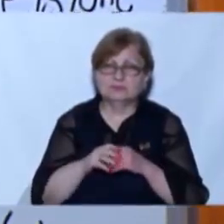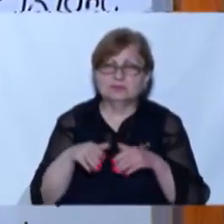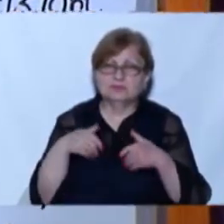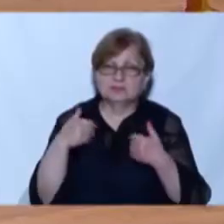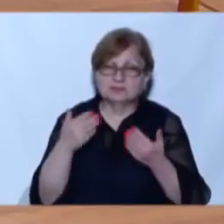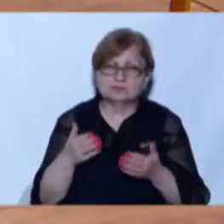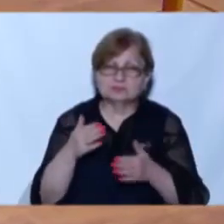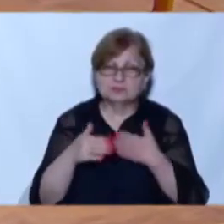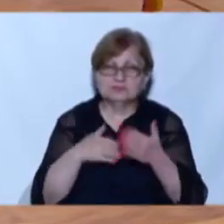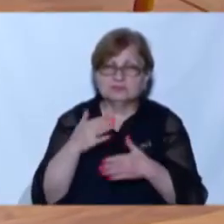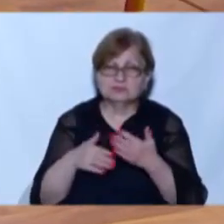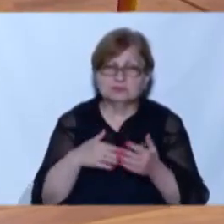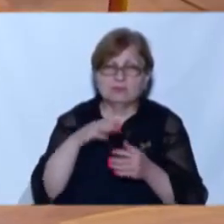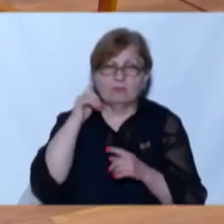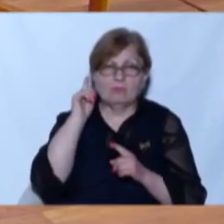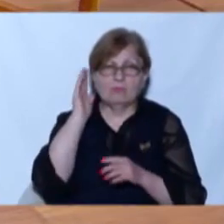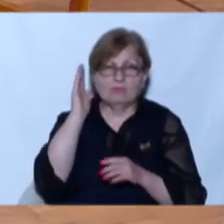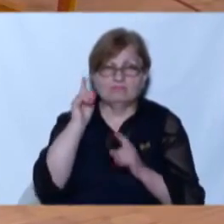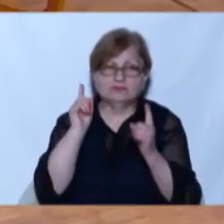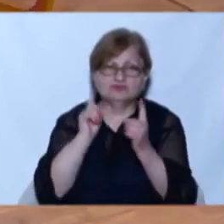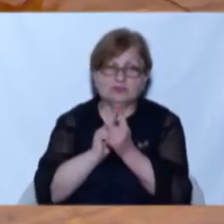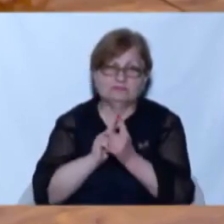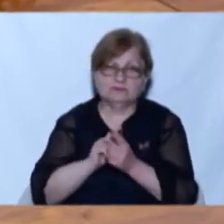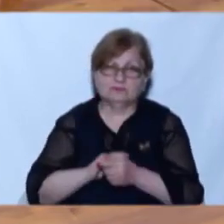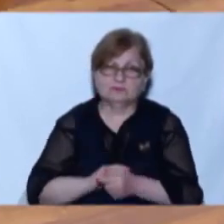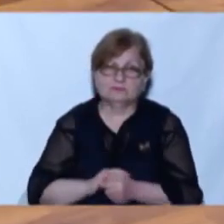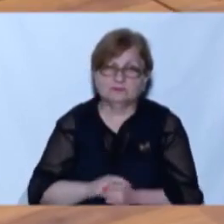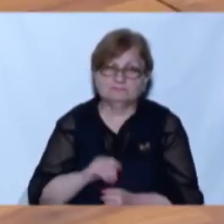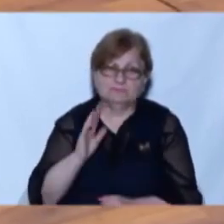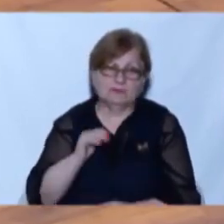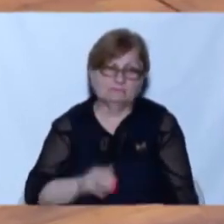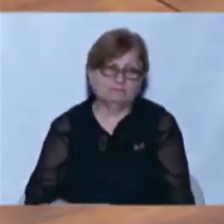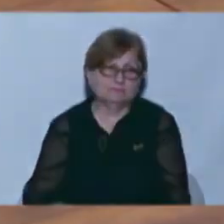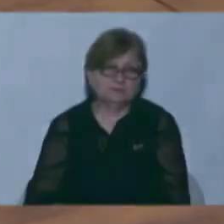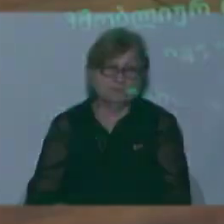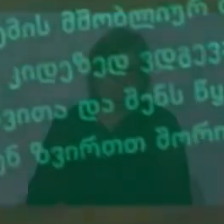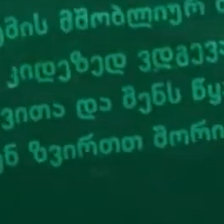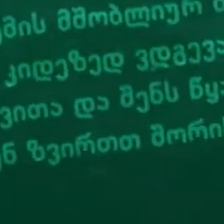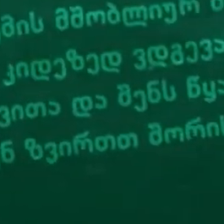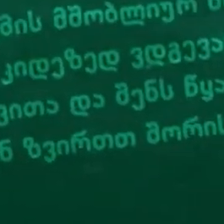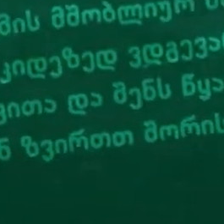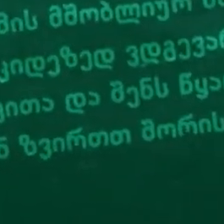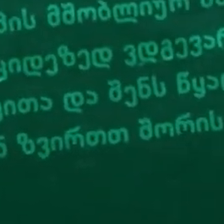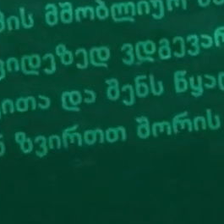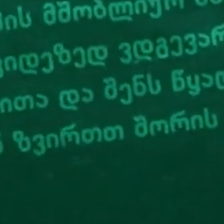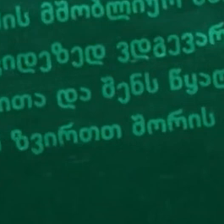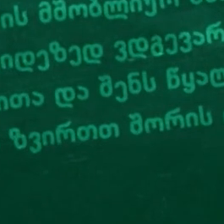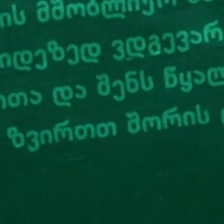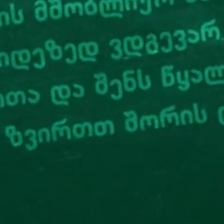gisurvebt zarmatebas, momaval şekhvedramde. Nahvamdis.